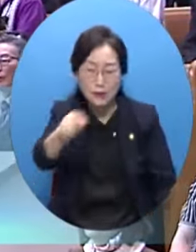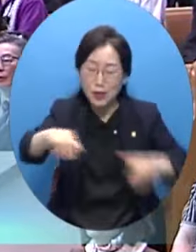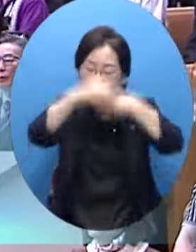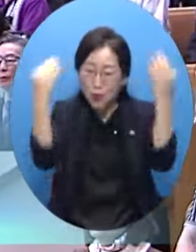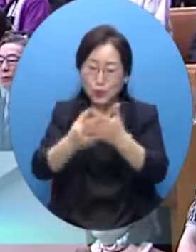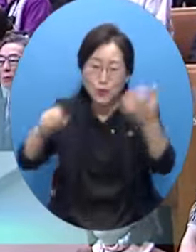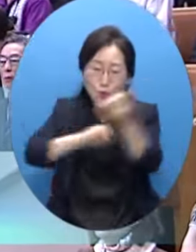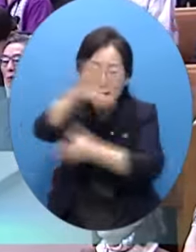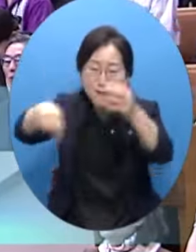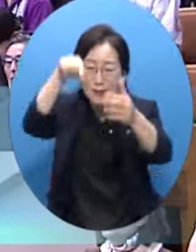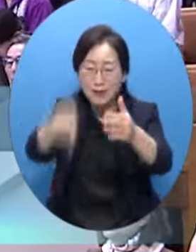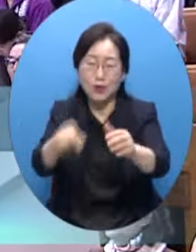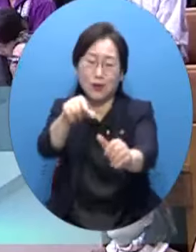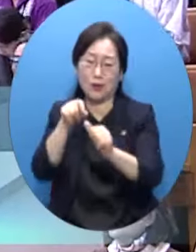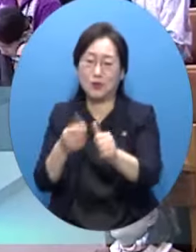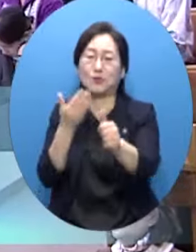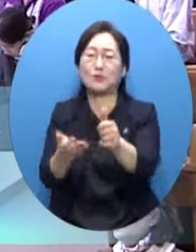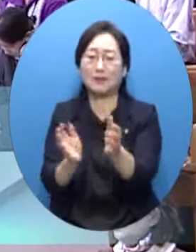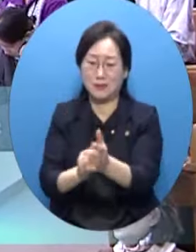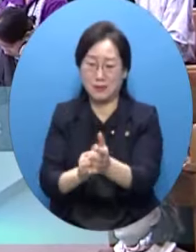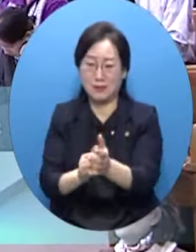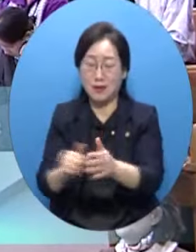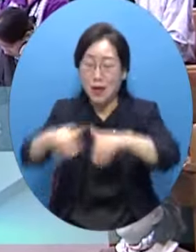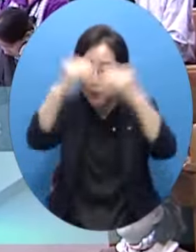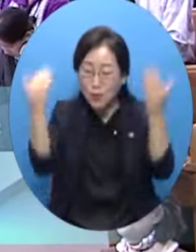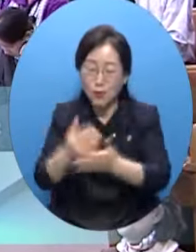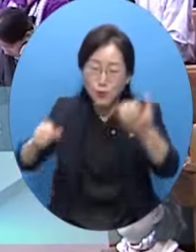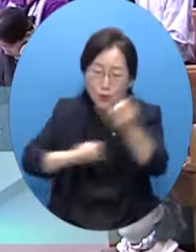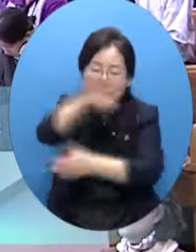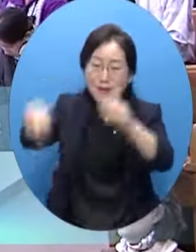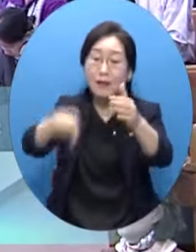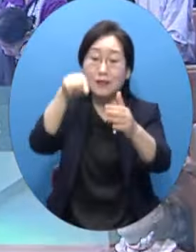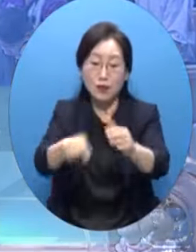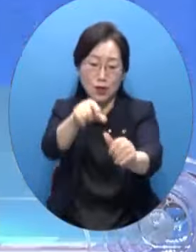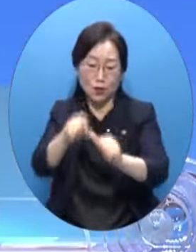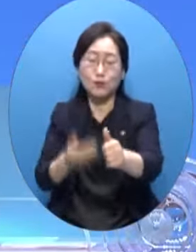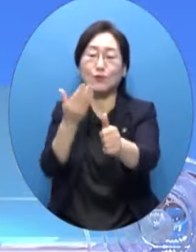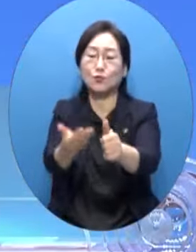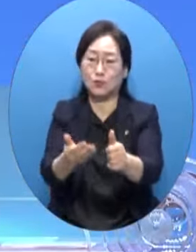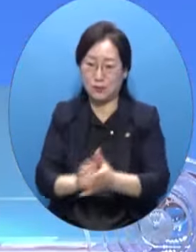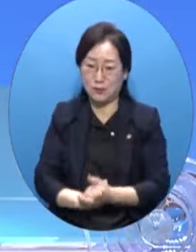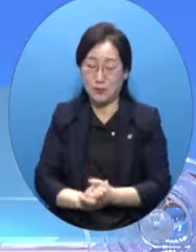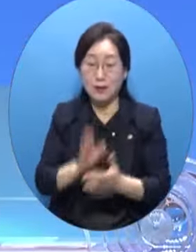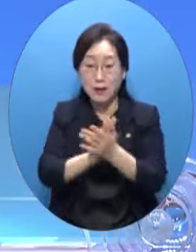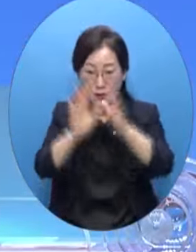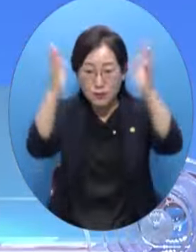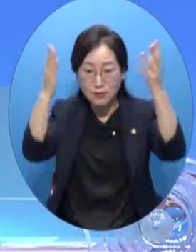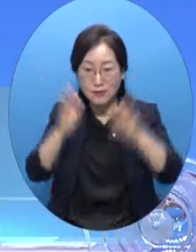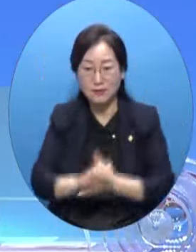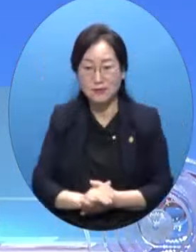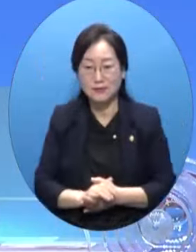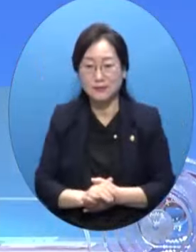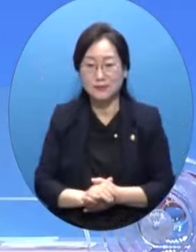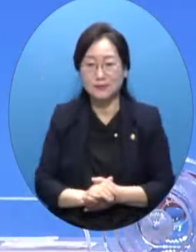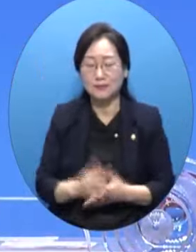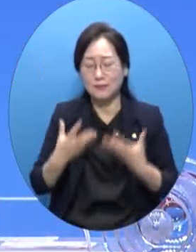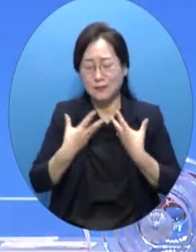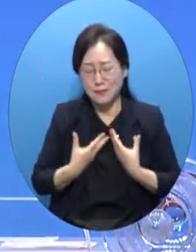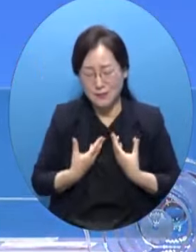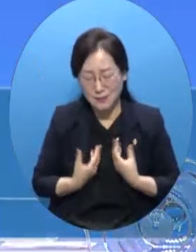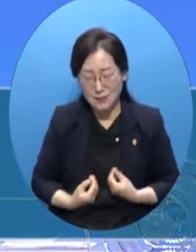모든 환난에서 건지셨도다. 모든 환난에서 건지셨도다. 할렐루야. 절망의